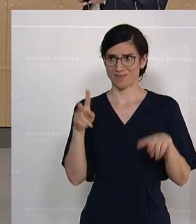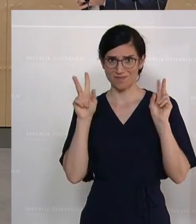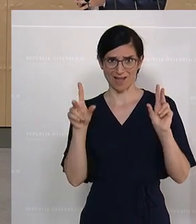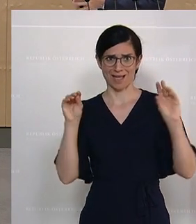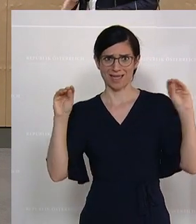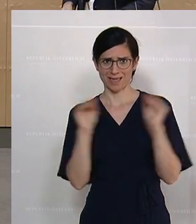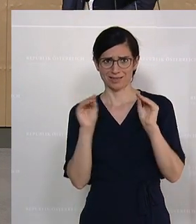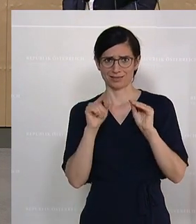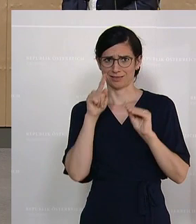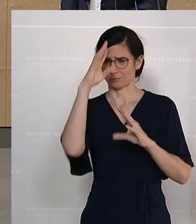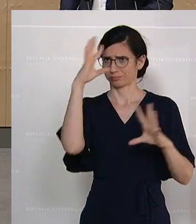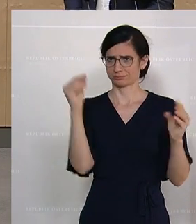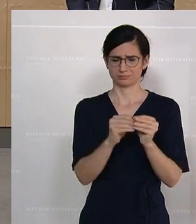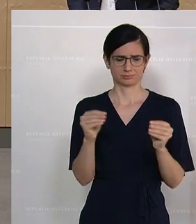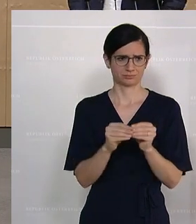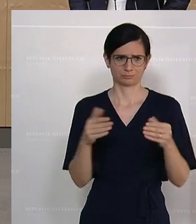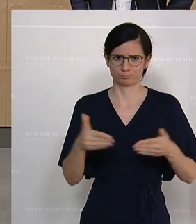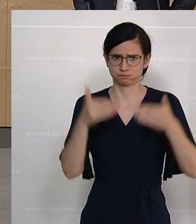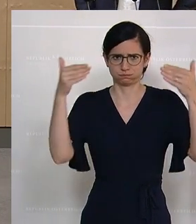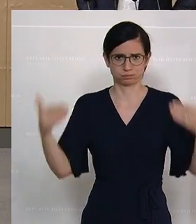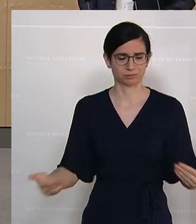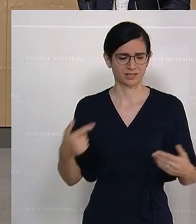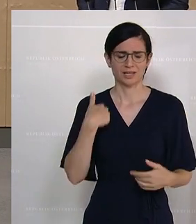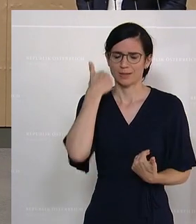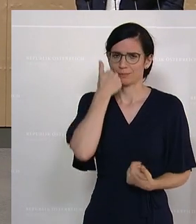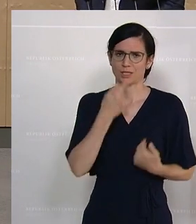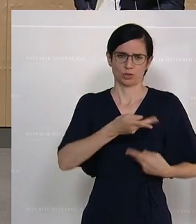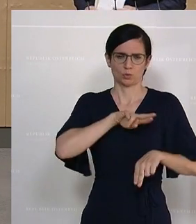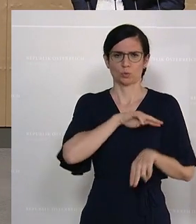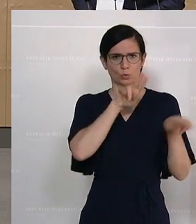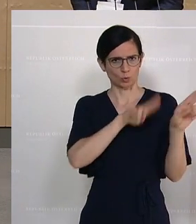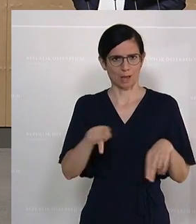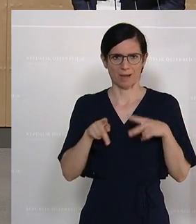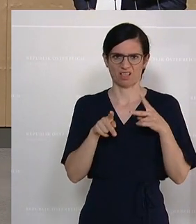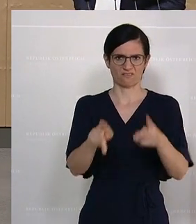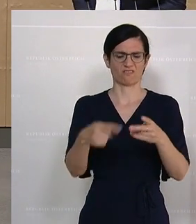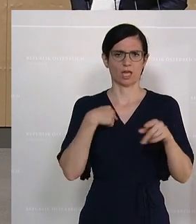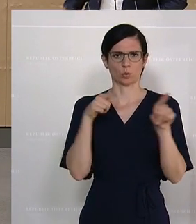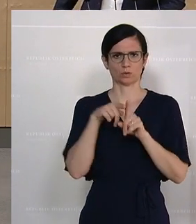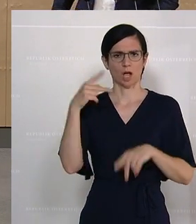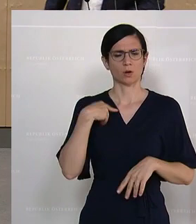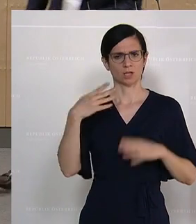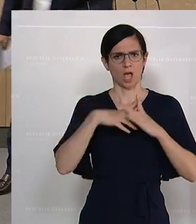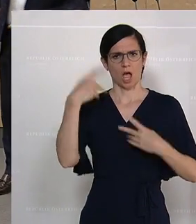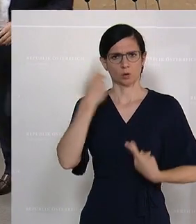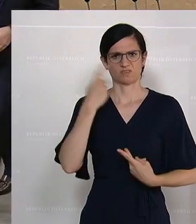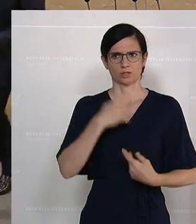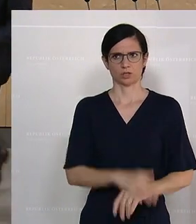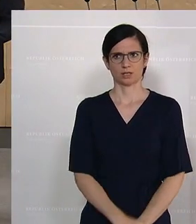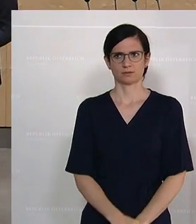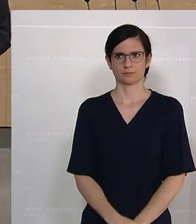hund in den schwanz im wahrsten sinne des wortes kommen sie zurück auf eine normalität und auch den hausverstand der notwendig wäre